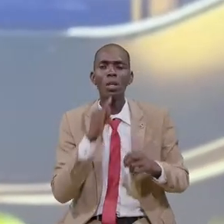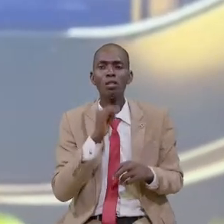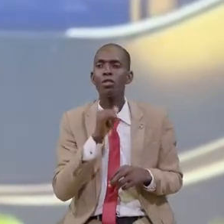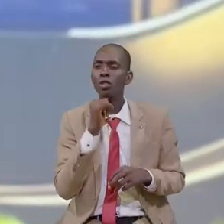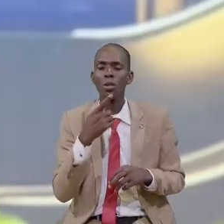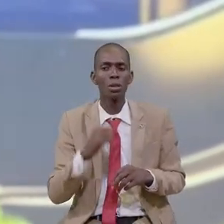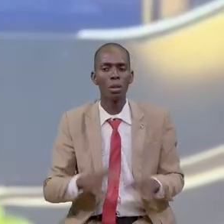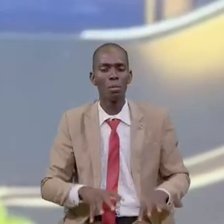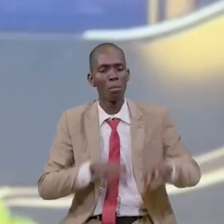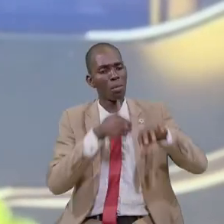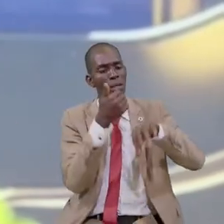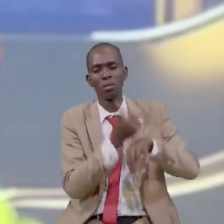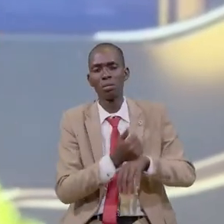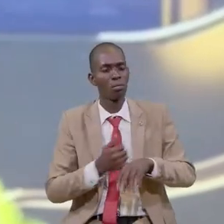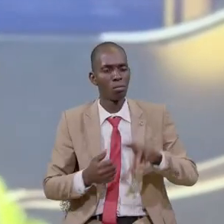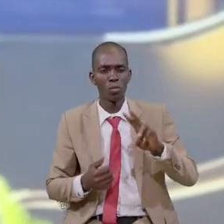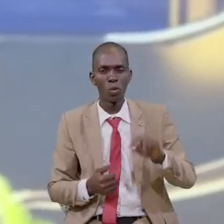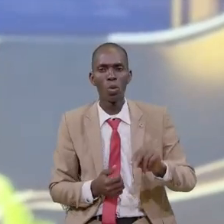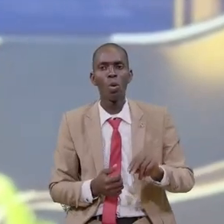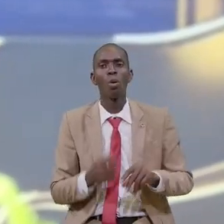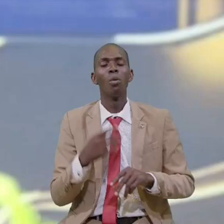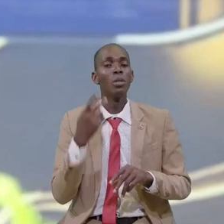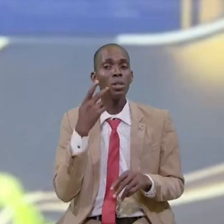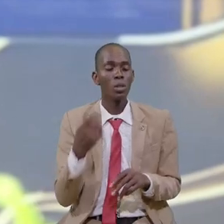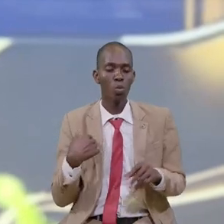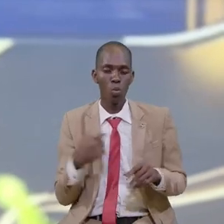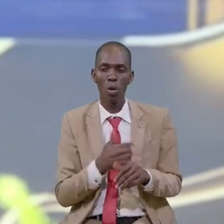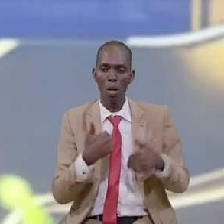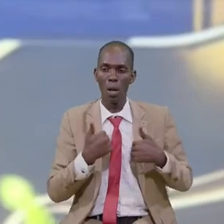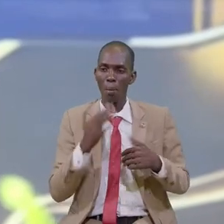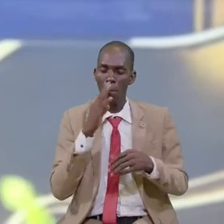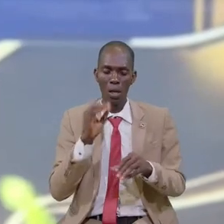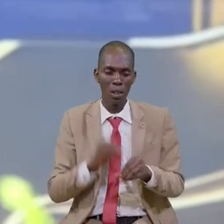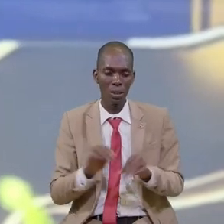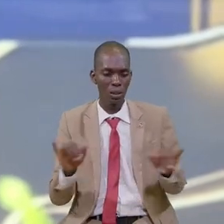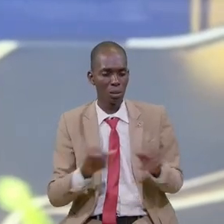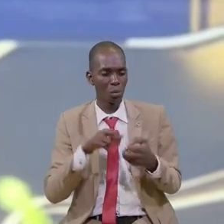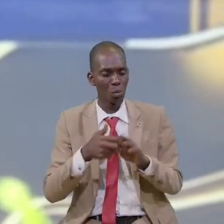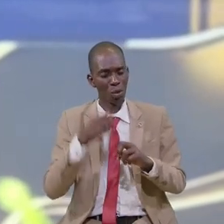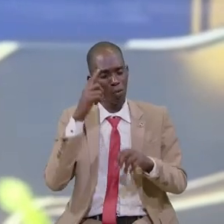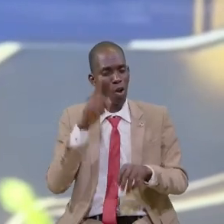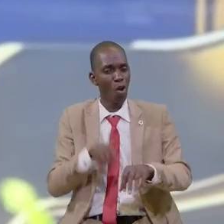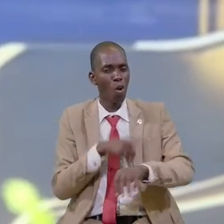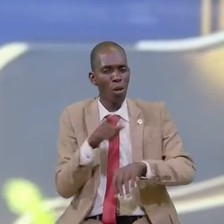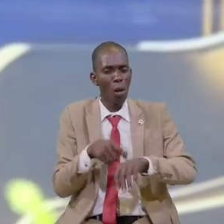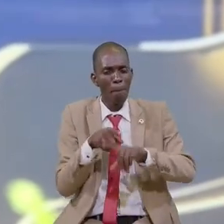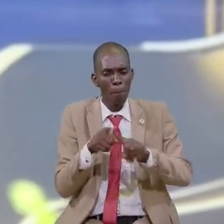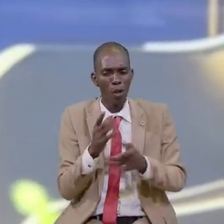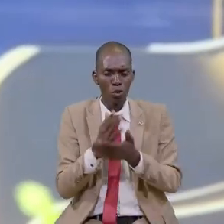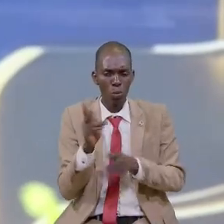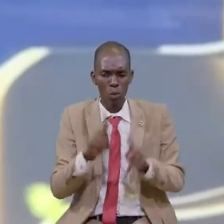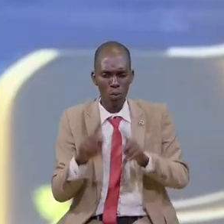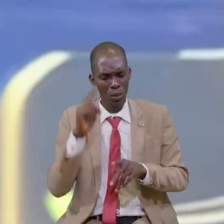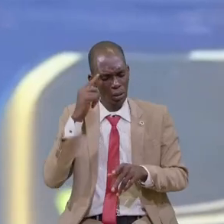très longtemps. Maintenant, certaines personnes se lèvent et disent, nous pouvons creuser